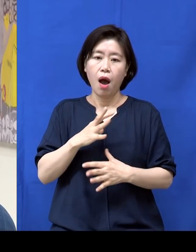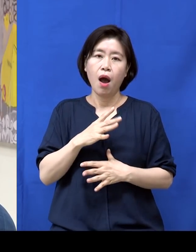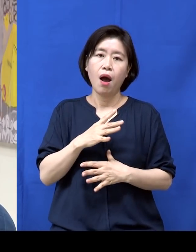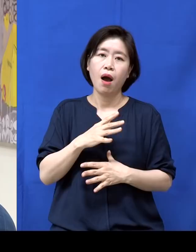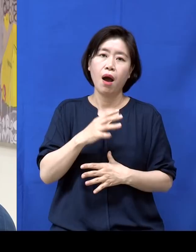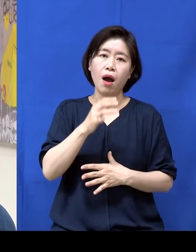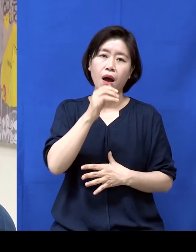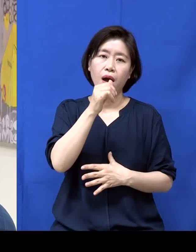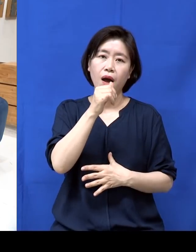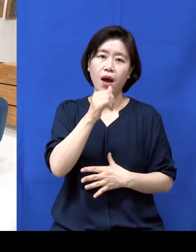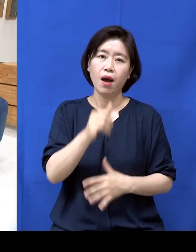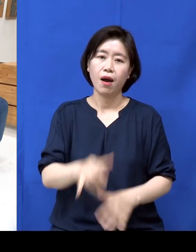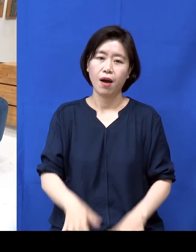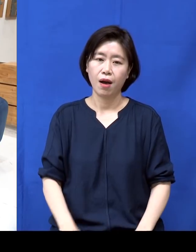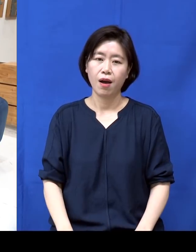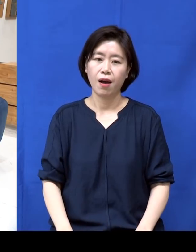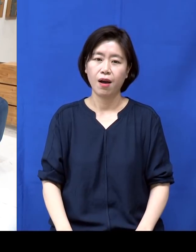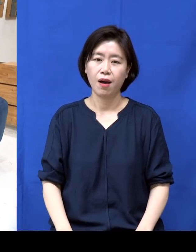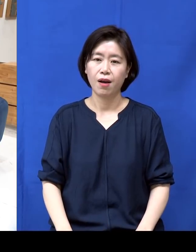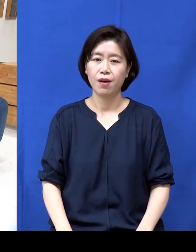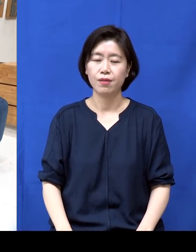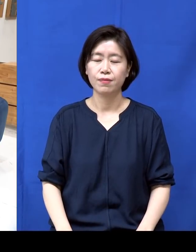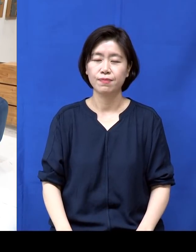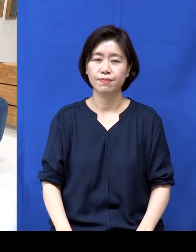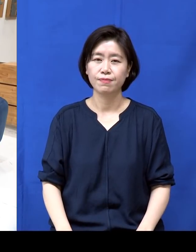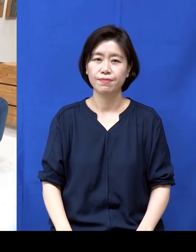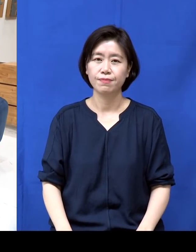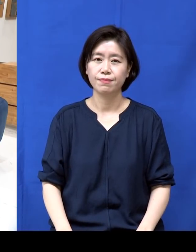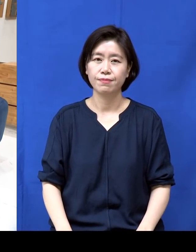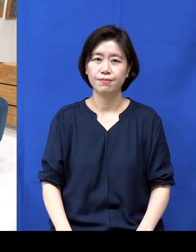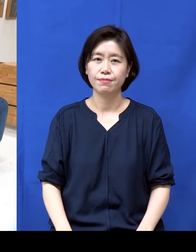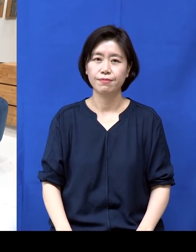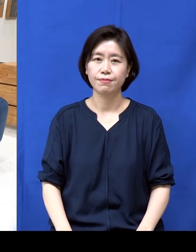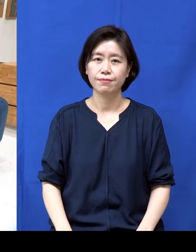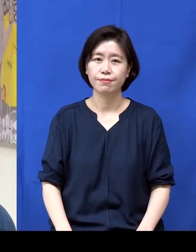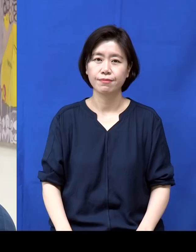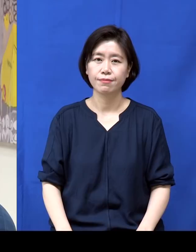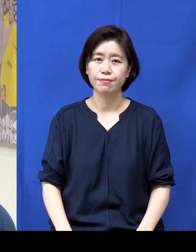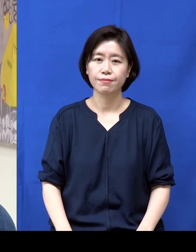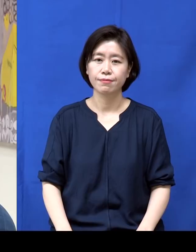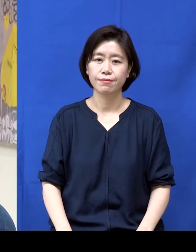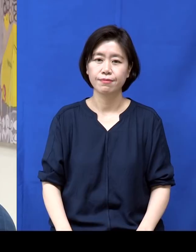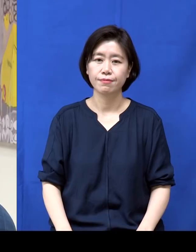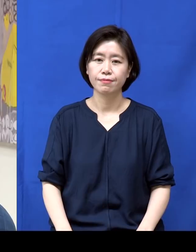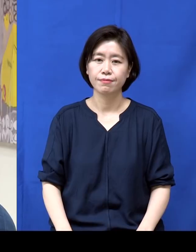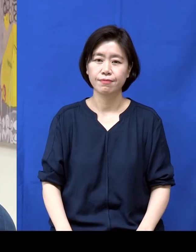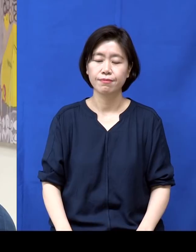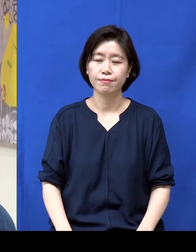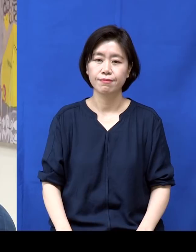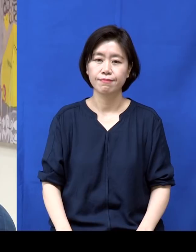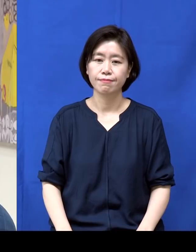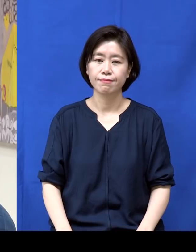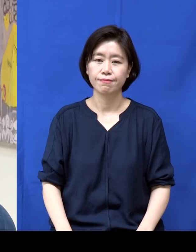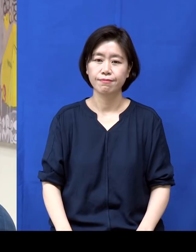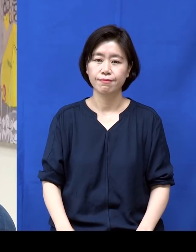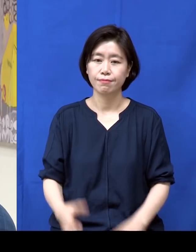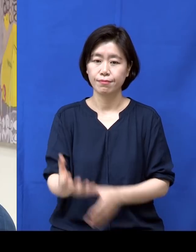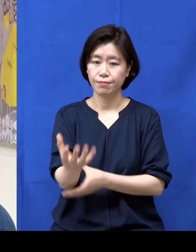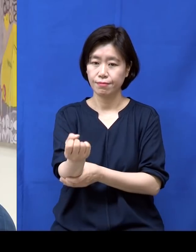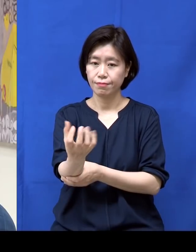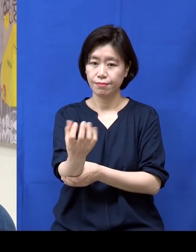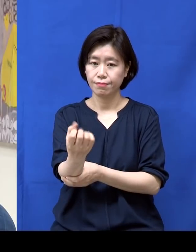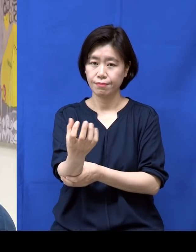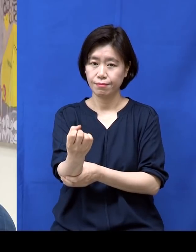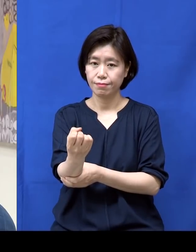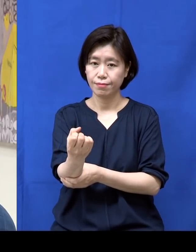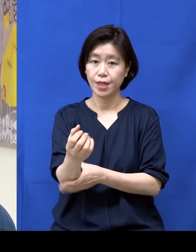손이 이렇게 그러니까요. 인대를 얼마나 더 잡게 돼요. 되니까 예. 와. 어휴, 하고 그런 경우도 많아요. 이렇게 했을 때